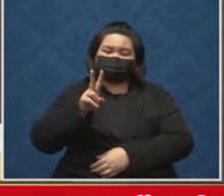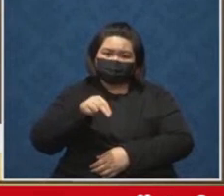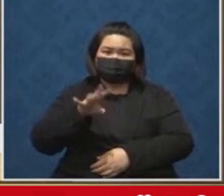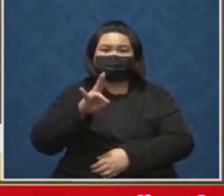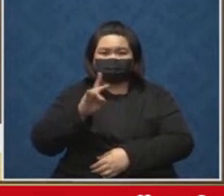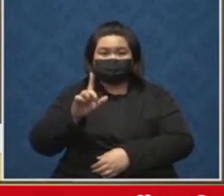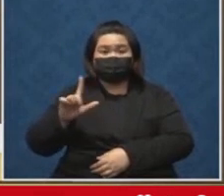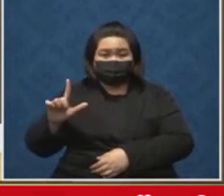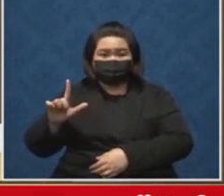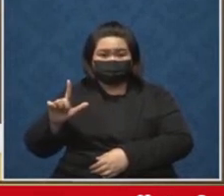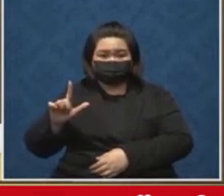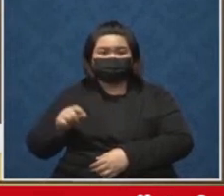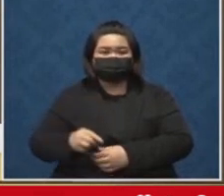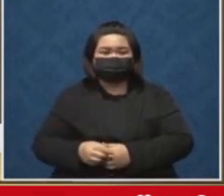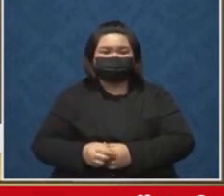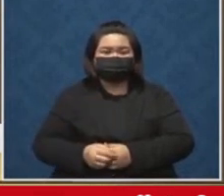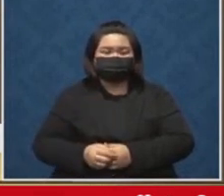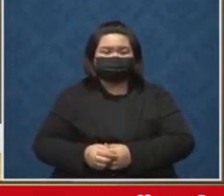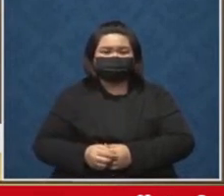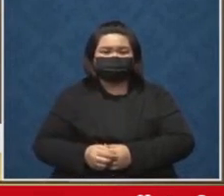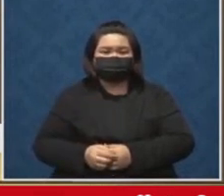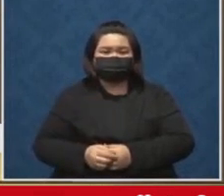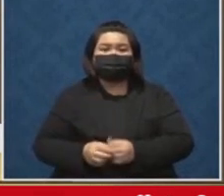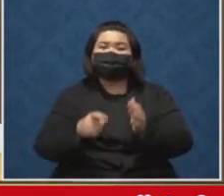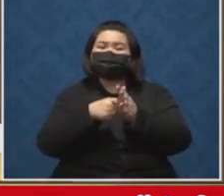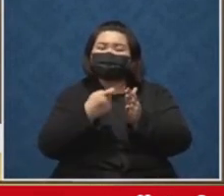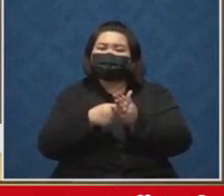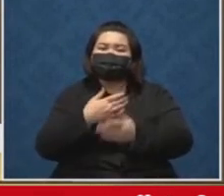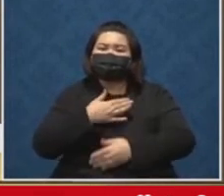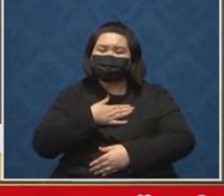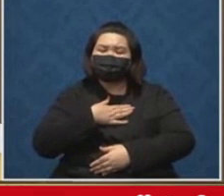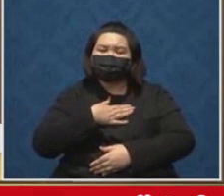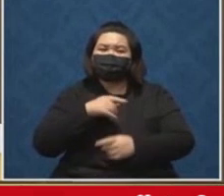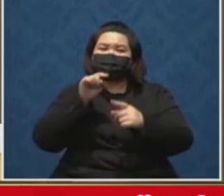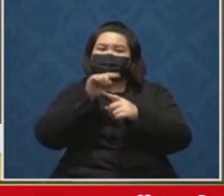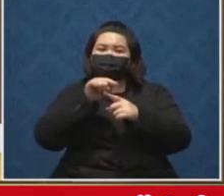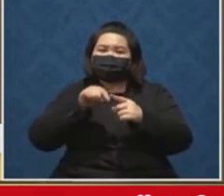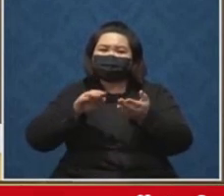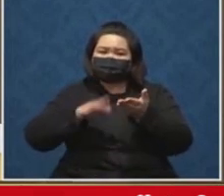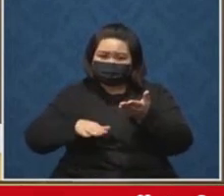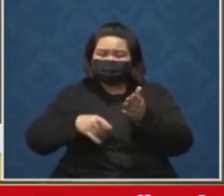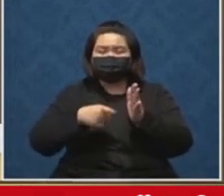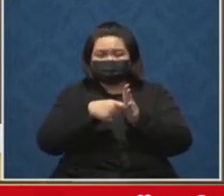2,700 ล้านท่านประธานทำไมผมถึงปรับครับท่านประธานผมมีเหตุมีผล